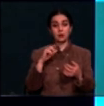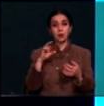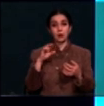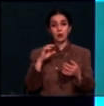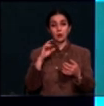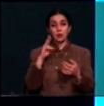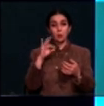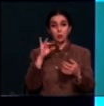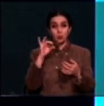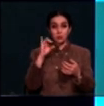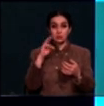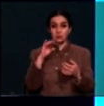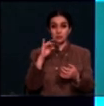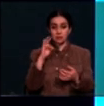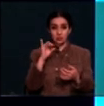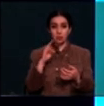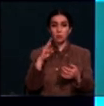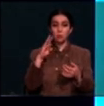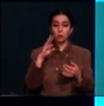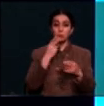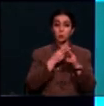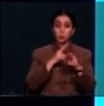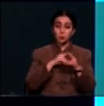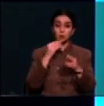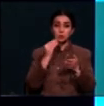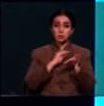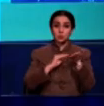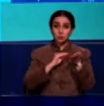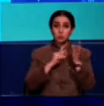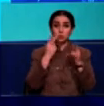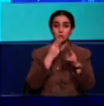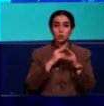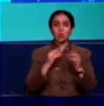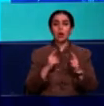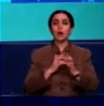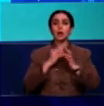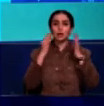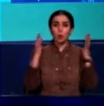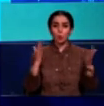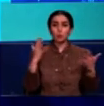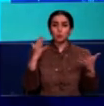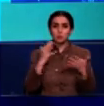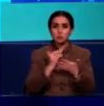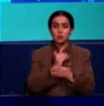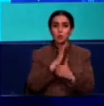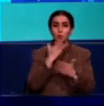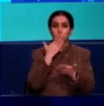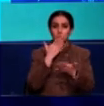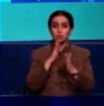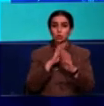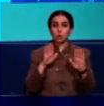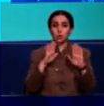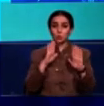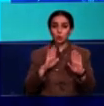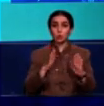«Поединок», «Молох». И вот эти вот повести приносят ему огромный успех не только у себя на родине,